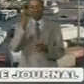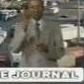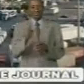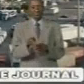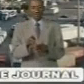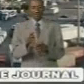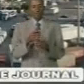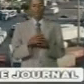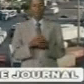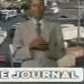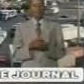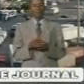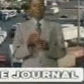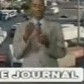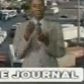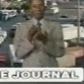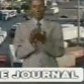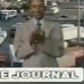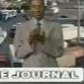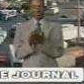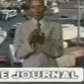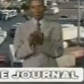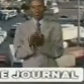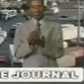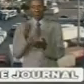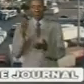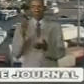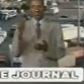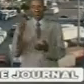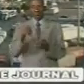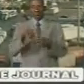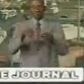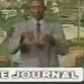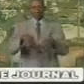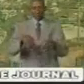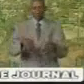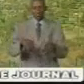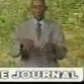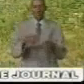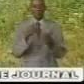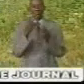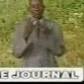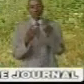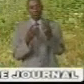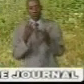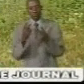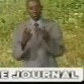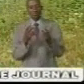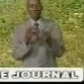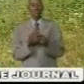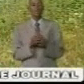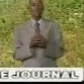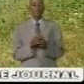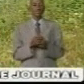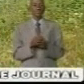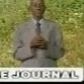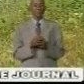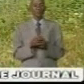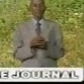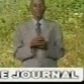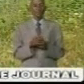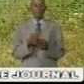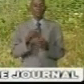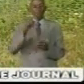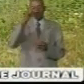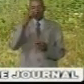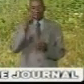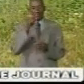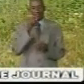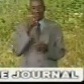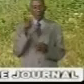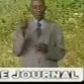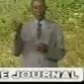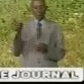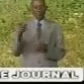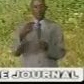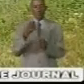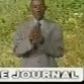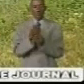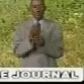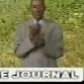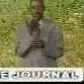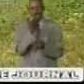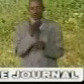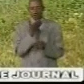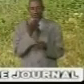Son économie est basée sur l'agriculture et le tourisme. Dans le domaine agricole, la Grèce cultive les céréales,